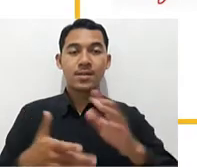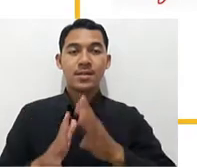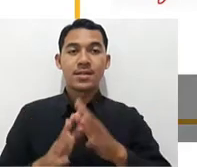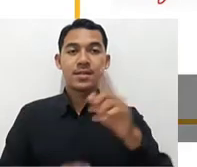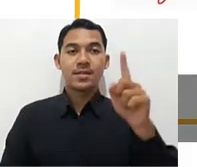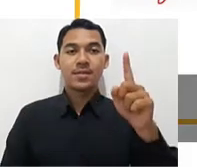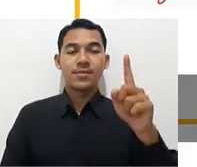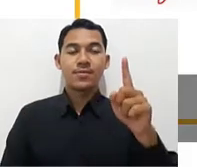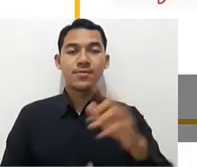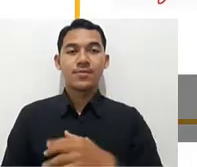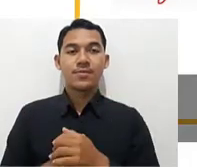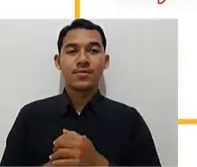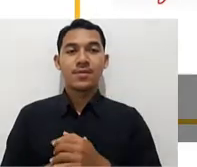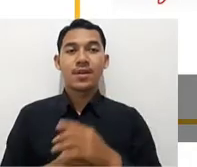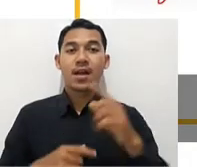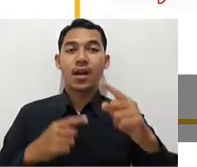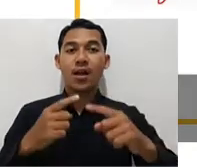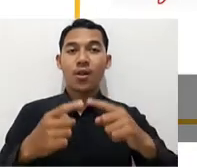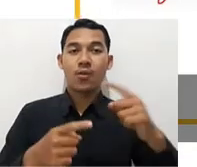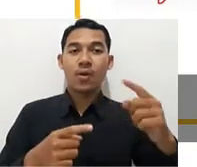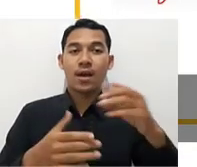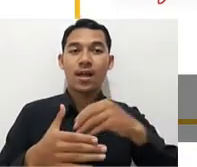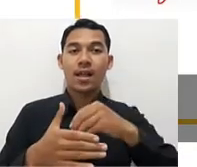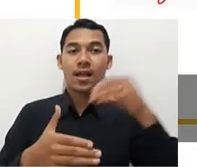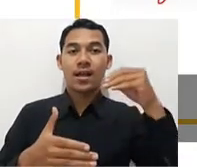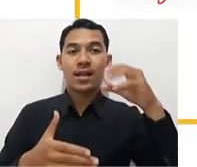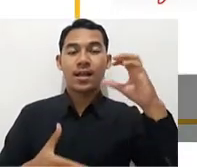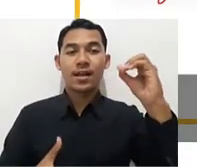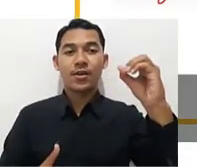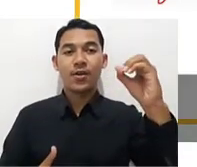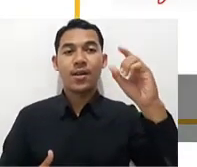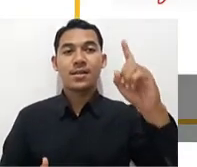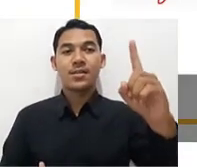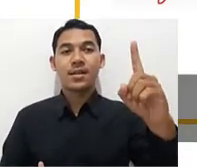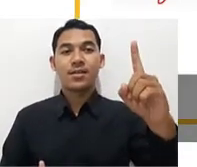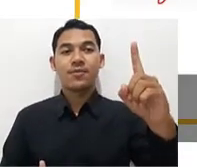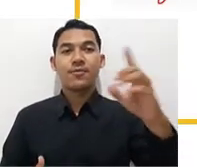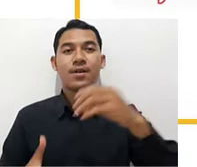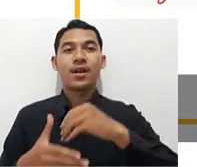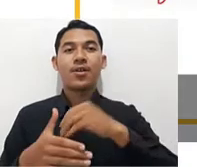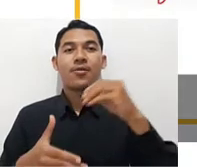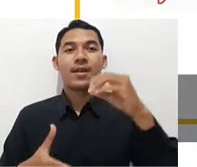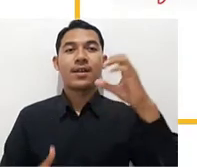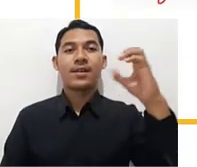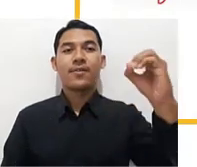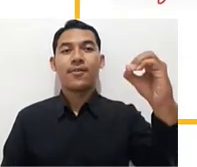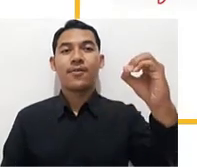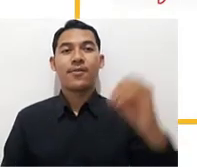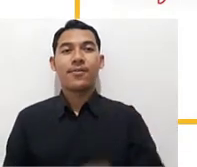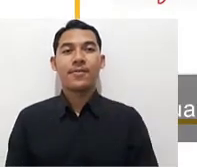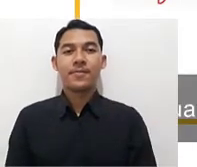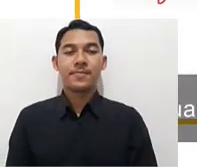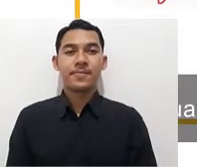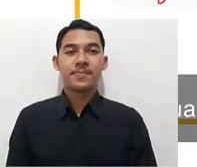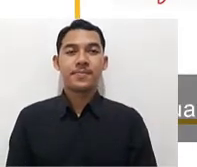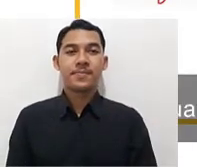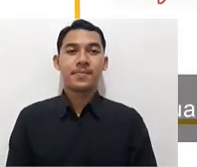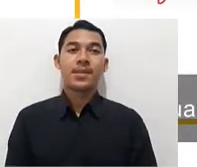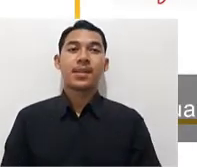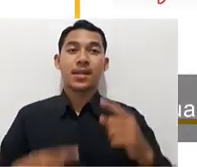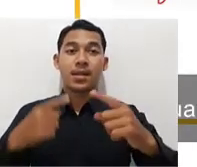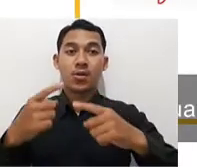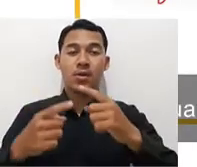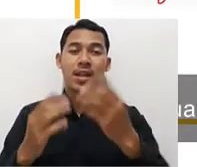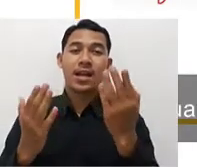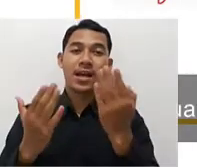lagi, baru keluar 0. Clock lagi, ntar keluar lagi satu. Baru ntar clock lagi, keluar lagi 0. Jadi, eh, keluarannya tuh